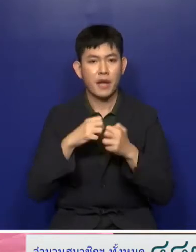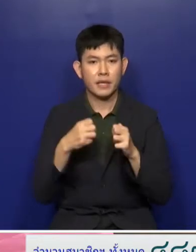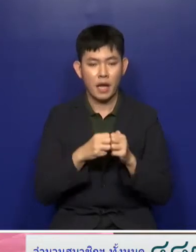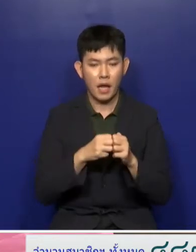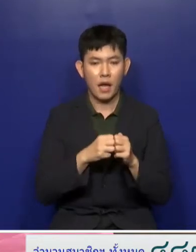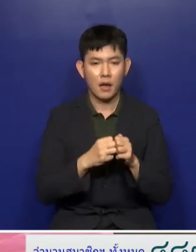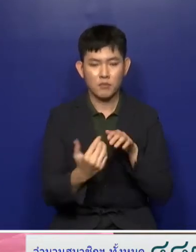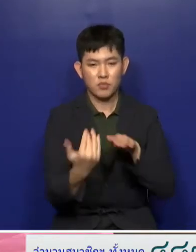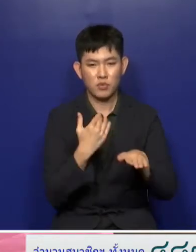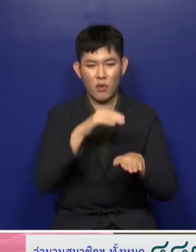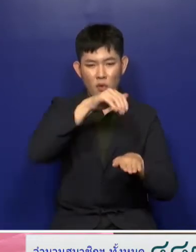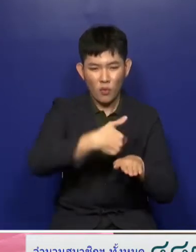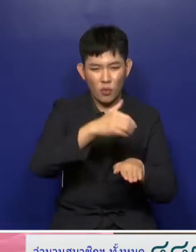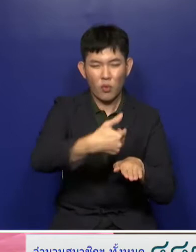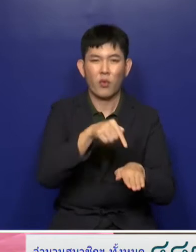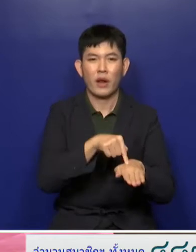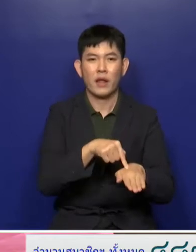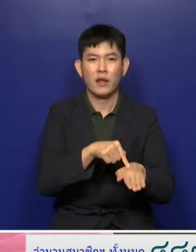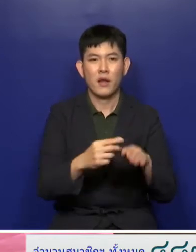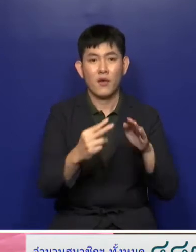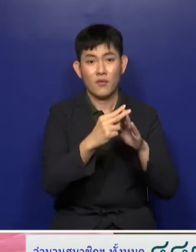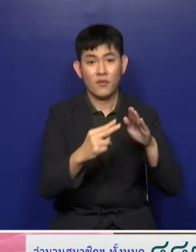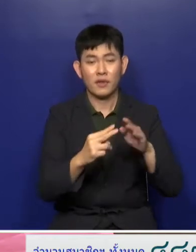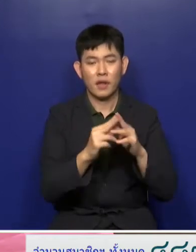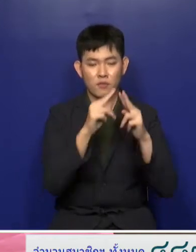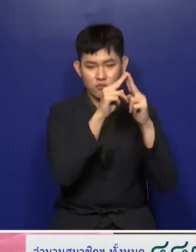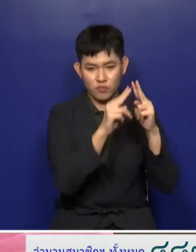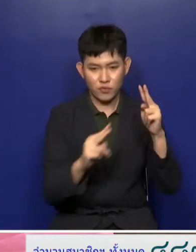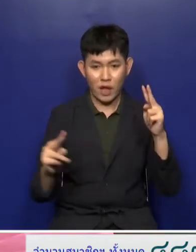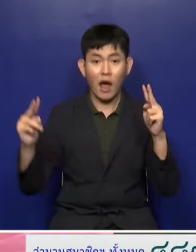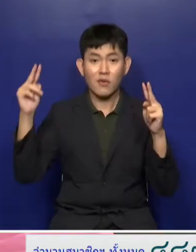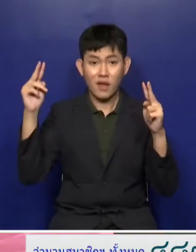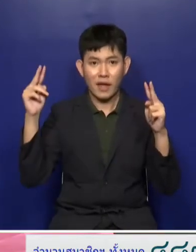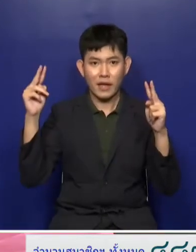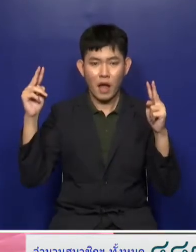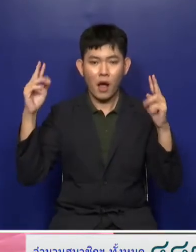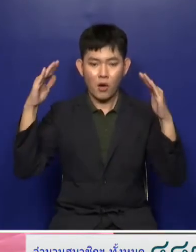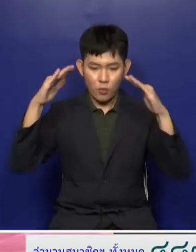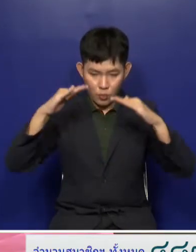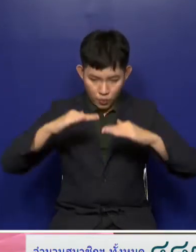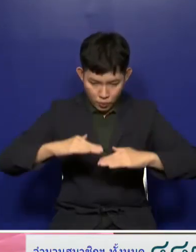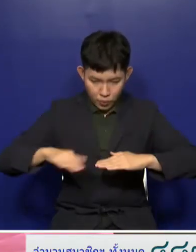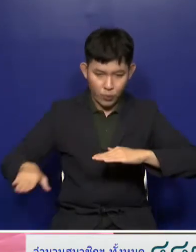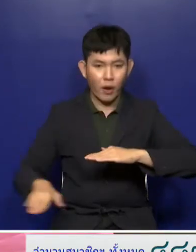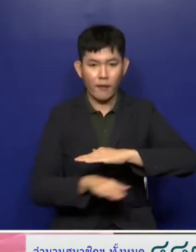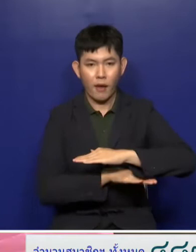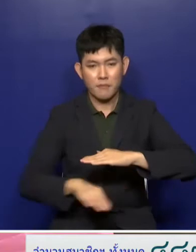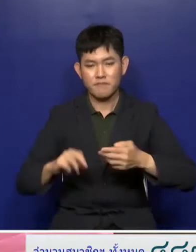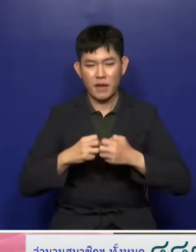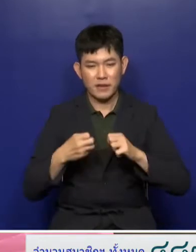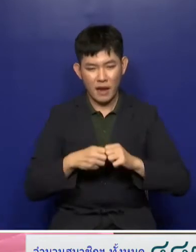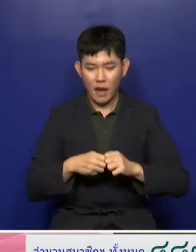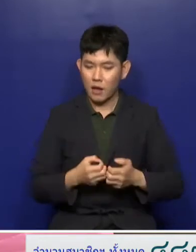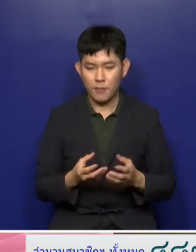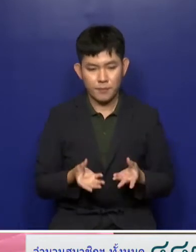ประปานครหลวงที่นำสายไฟฟ้าลงใต้ดินอยู่ในการนี้นะครับซึ่งรนชำรุดเสียหายค่อนข้างมากเรื่องที่ 2นะ